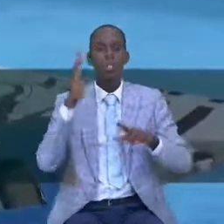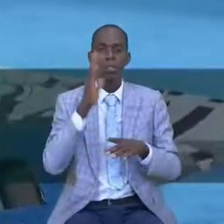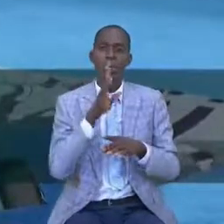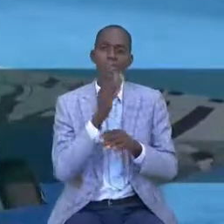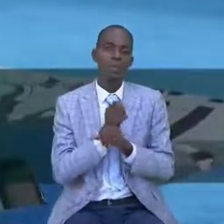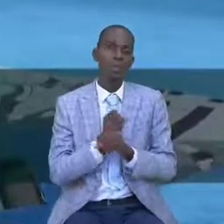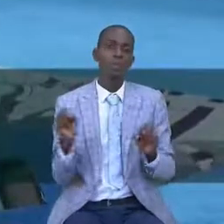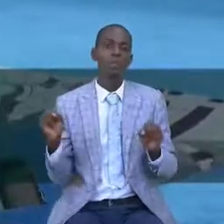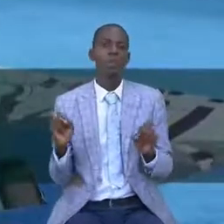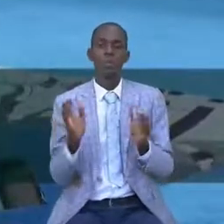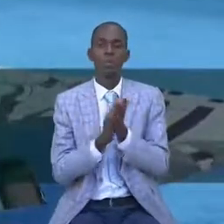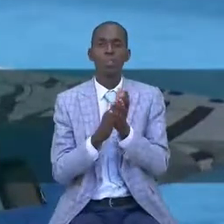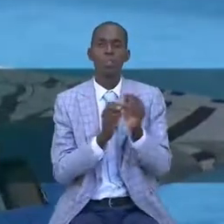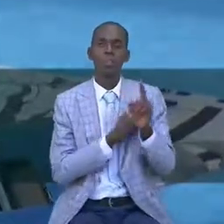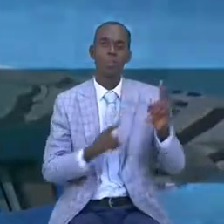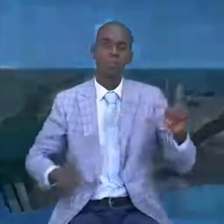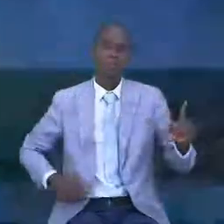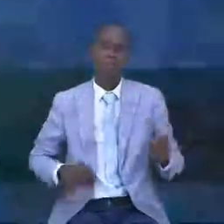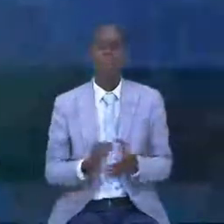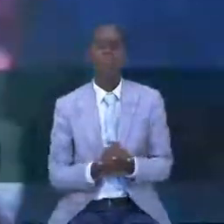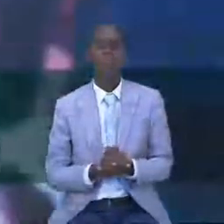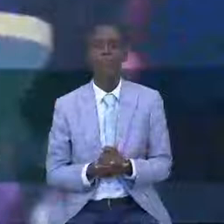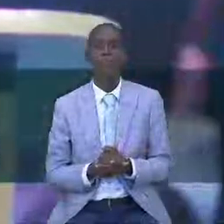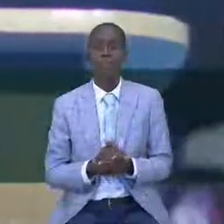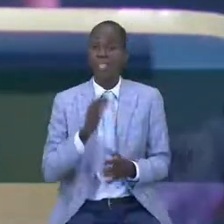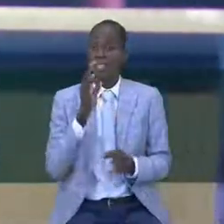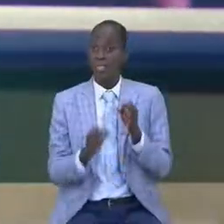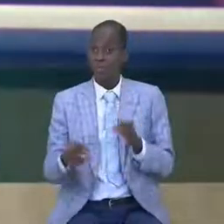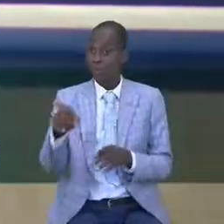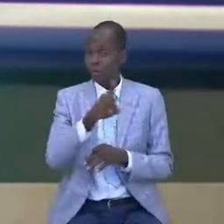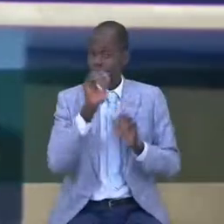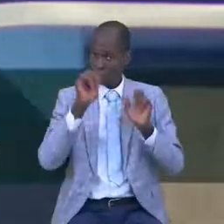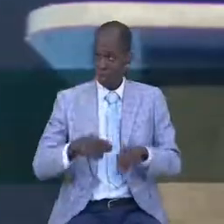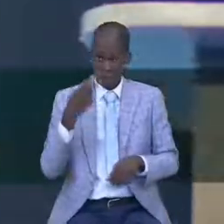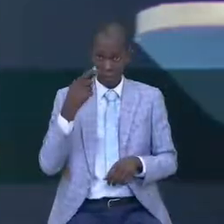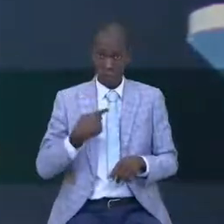le nom du Seigneur sera sauvé. Gloire à Dieu.